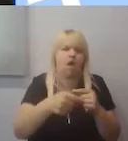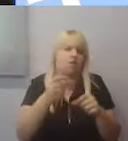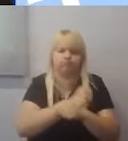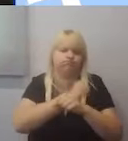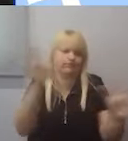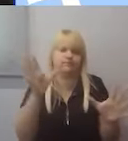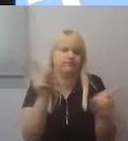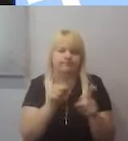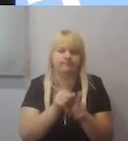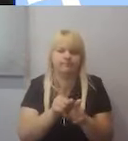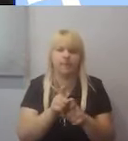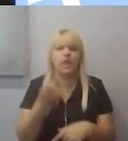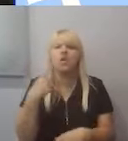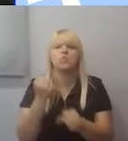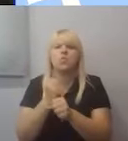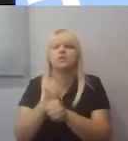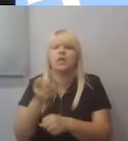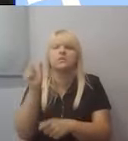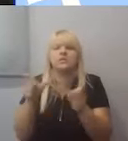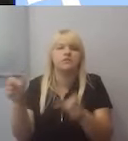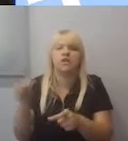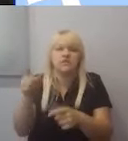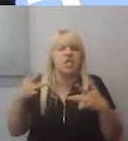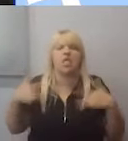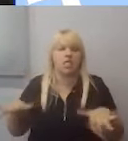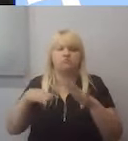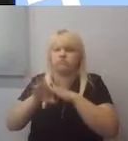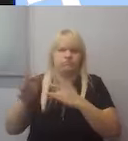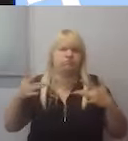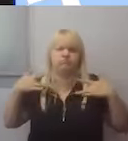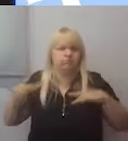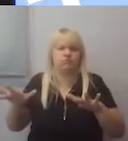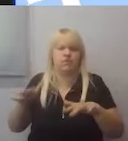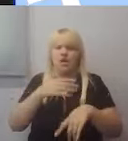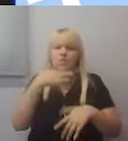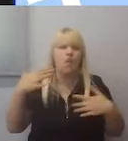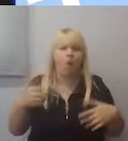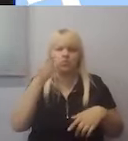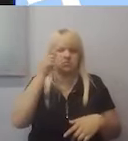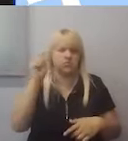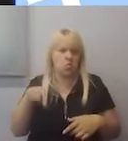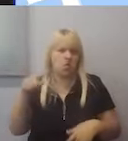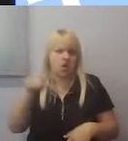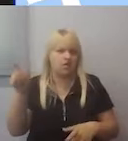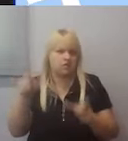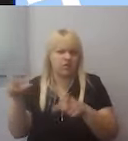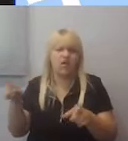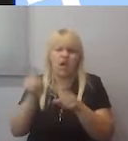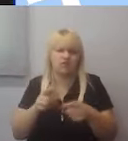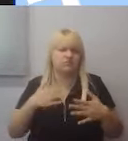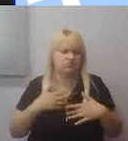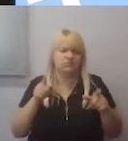ļaudīm kas negrib pamest savas mājas un negrib evakuēties tādu piemēru ir ļoti daudz ukrainā arī arī mums ir tādi piemēri ka cilvēki kas